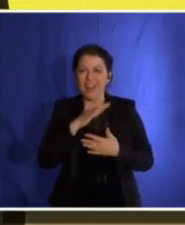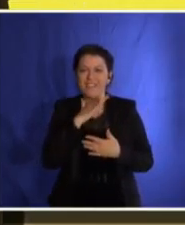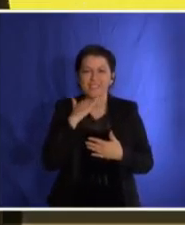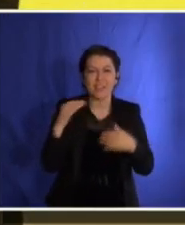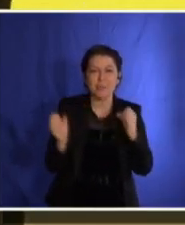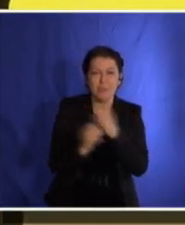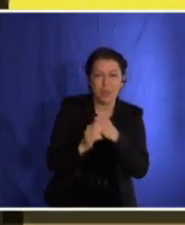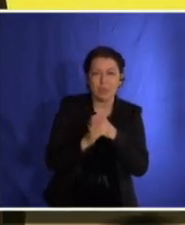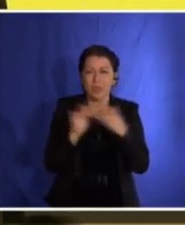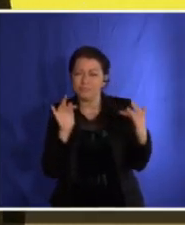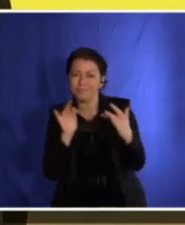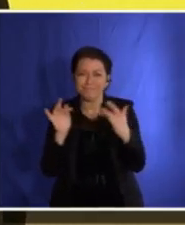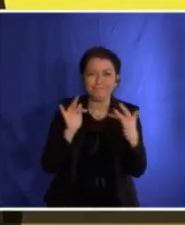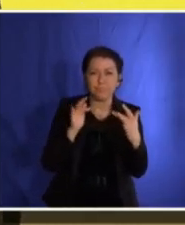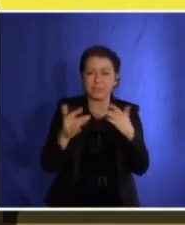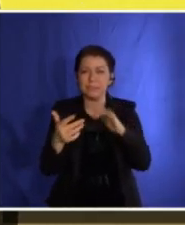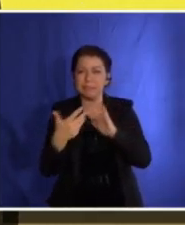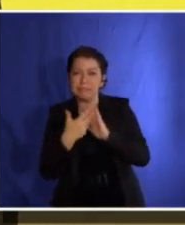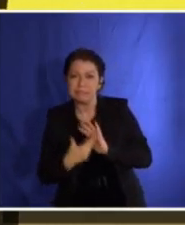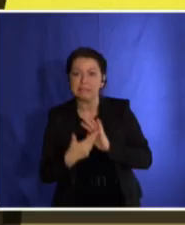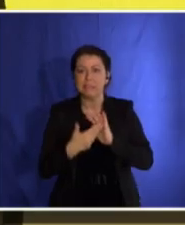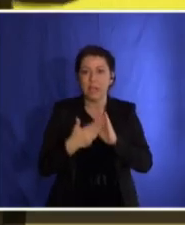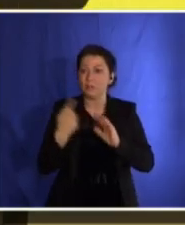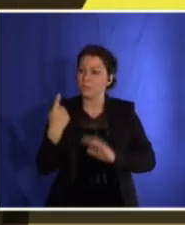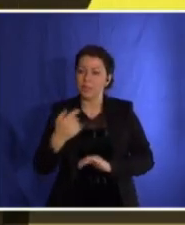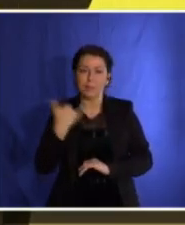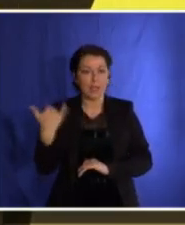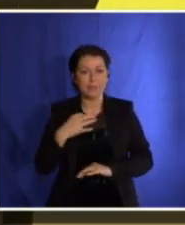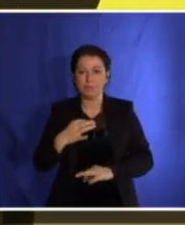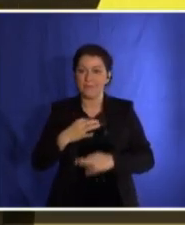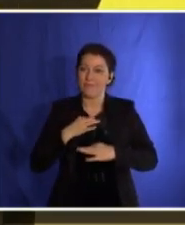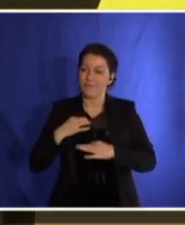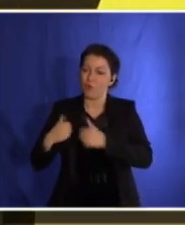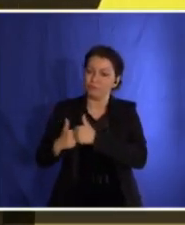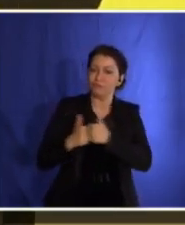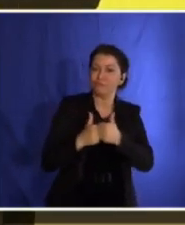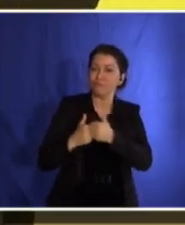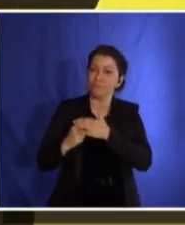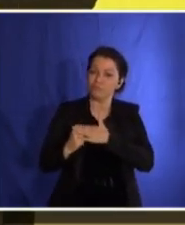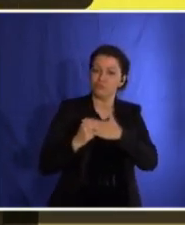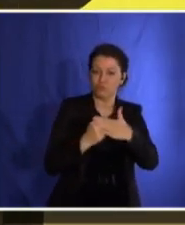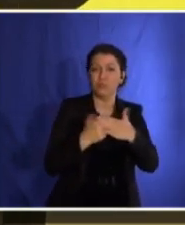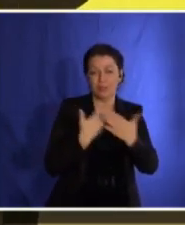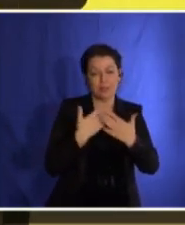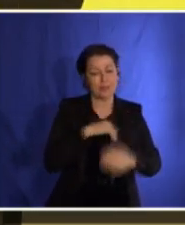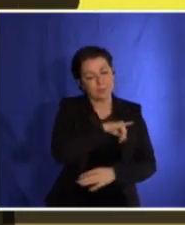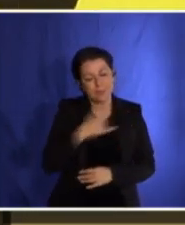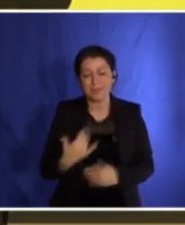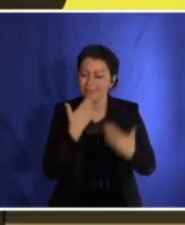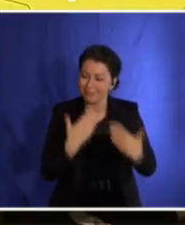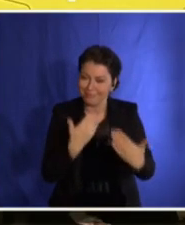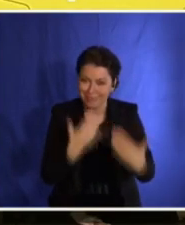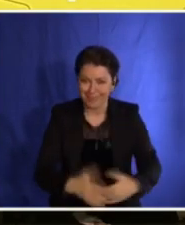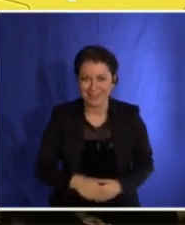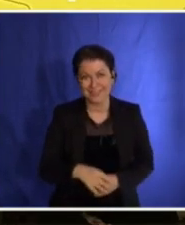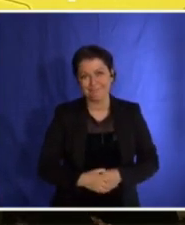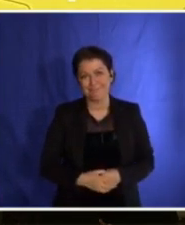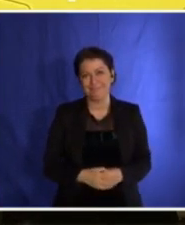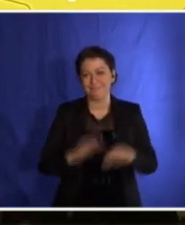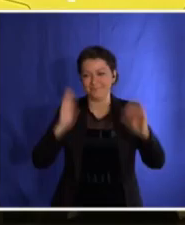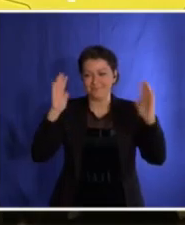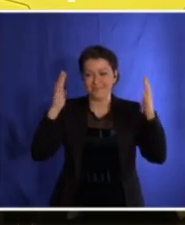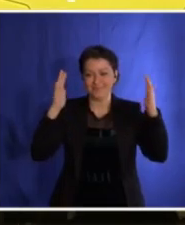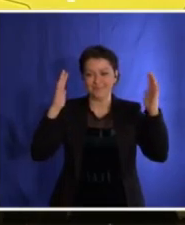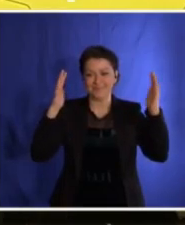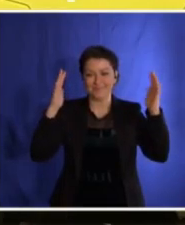dich da immer schützend vor, hinter und neben mich gestellt und dafür bin ich dir bis heute sehr, sehr dankbar.